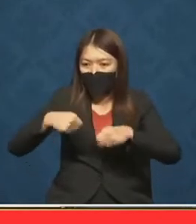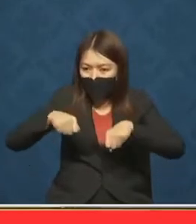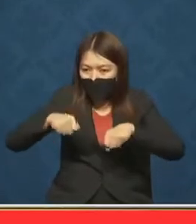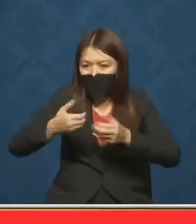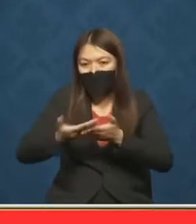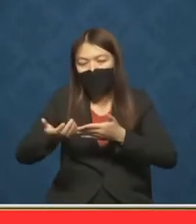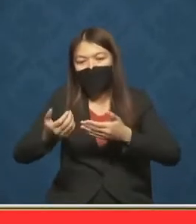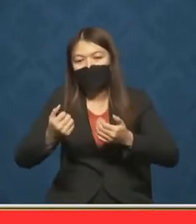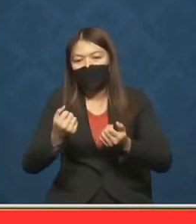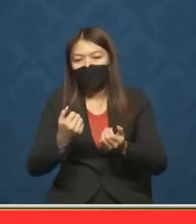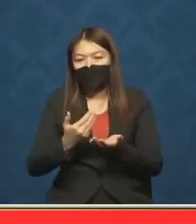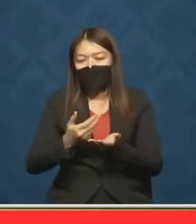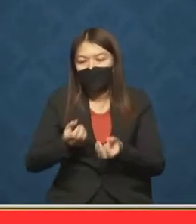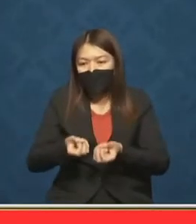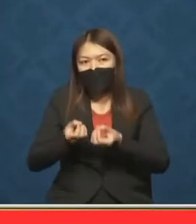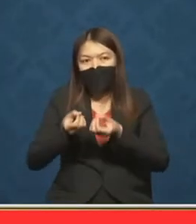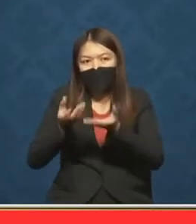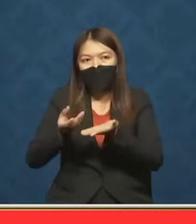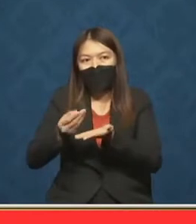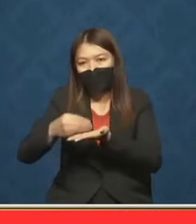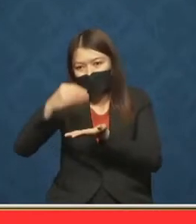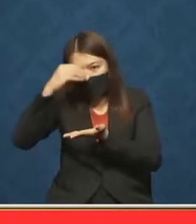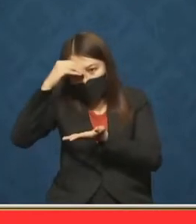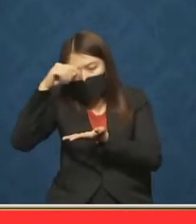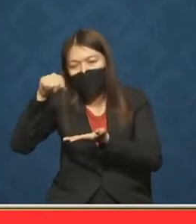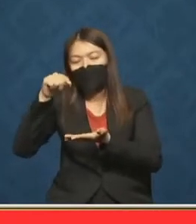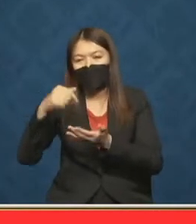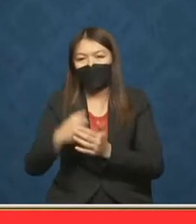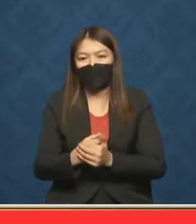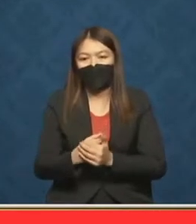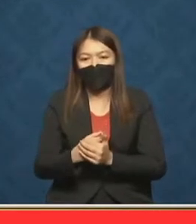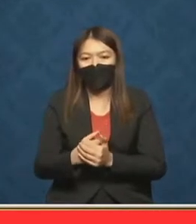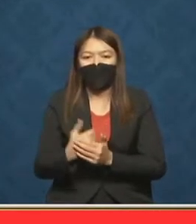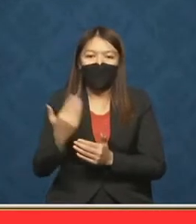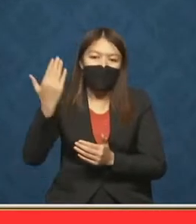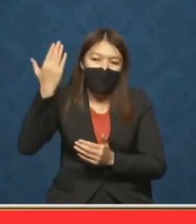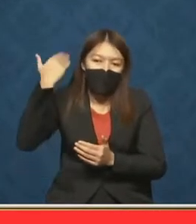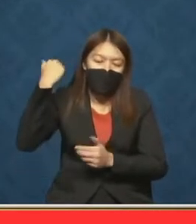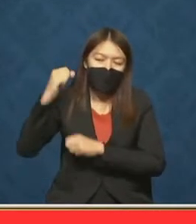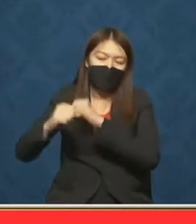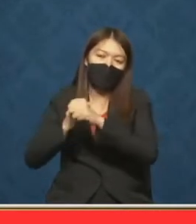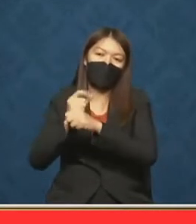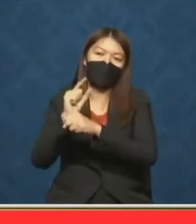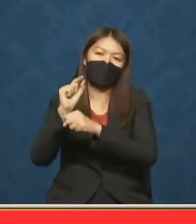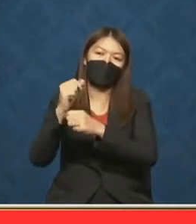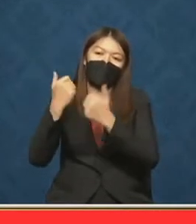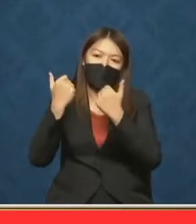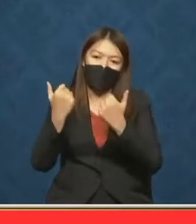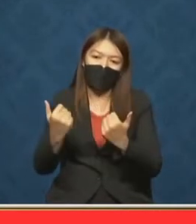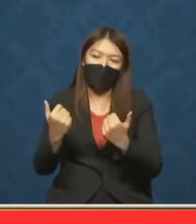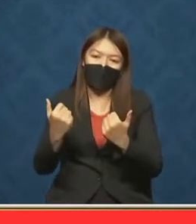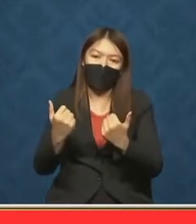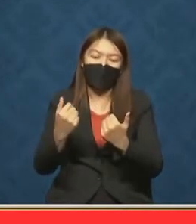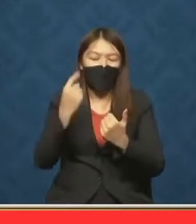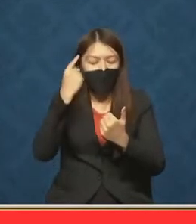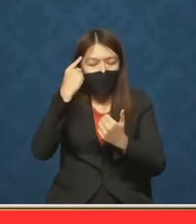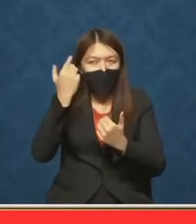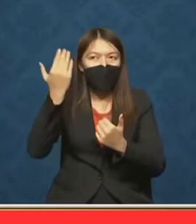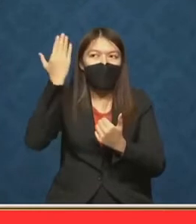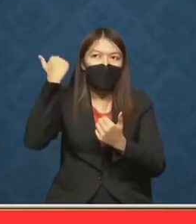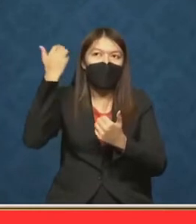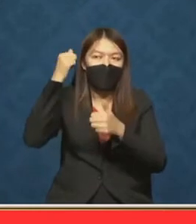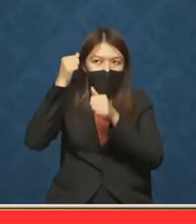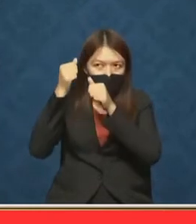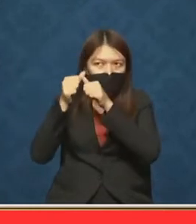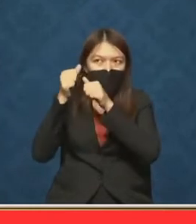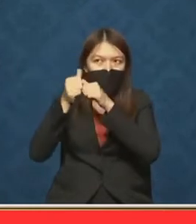ะค่ะ